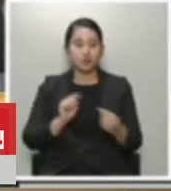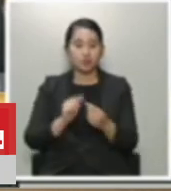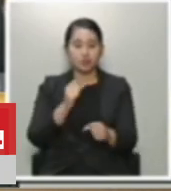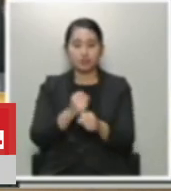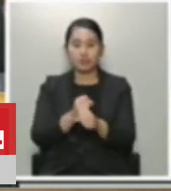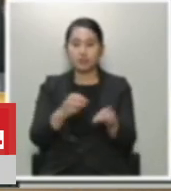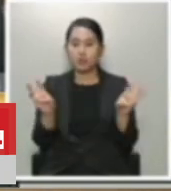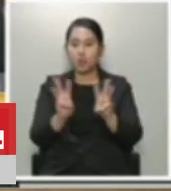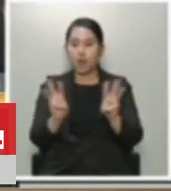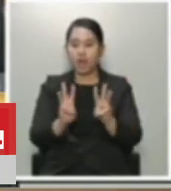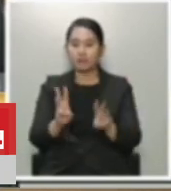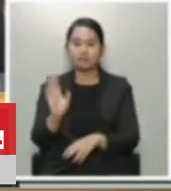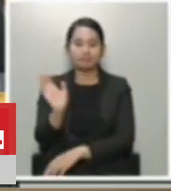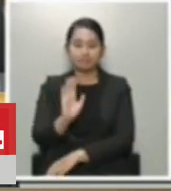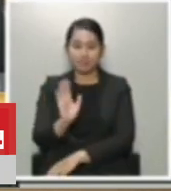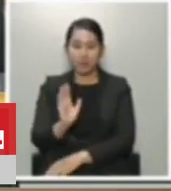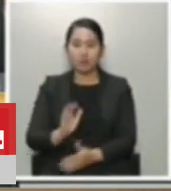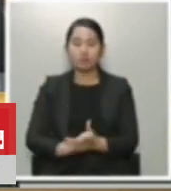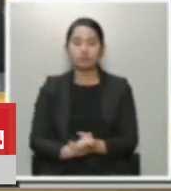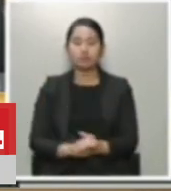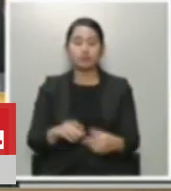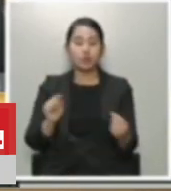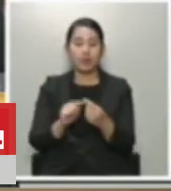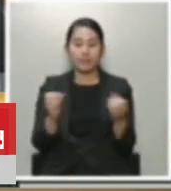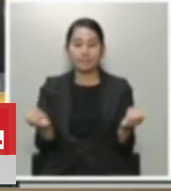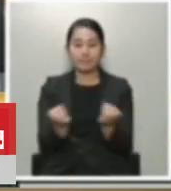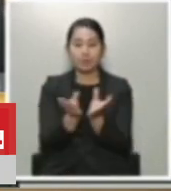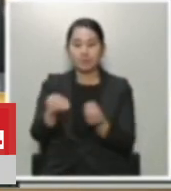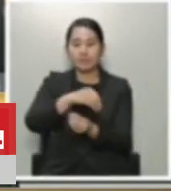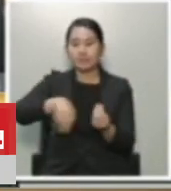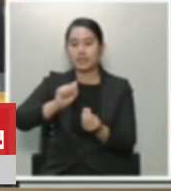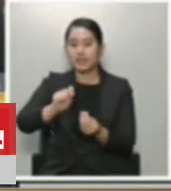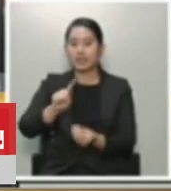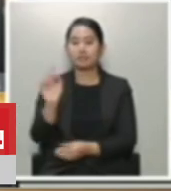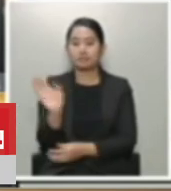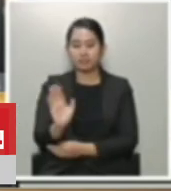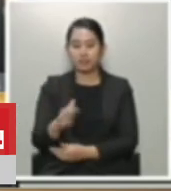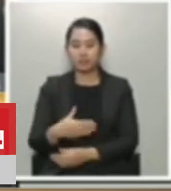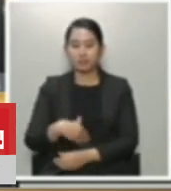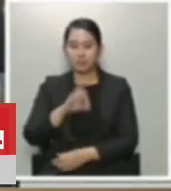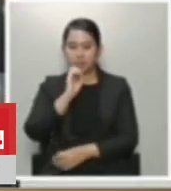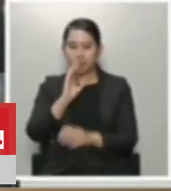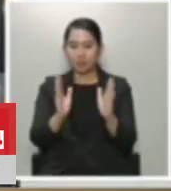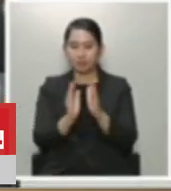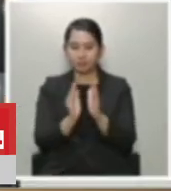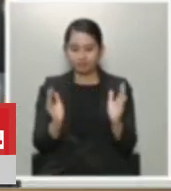ไปในอนาคตแล้วก็จะไม่ส่งผลกระทบในเรื่องของเศรษฐกิจด้วยก็ขออนุญาตกราบขอบคุณท่านประธ